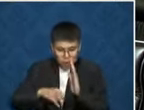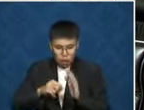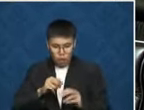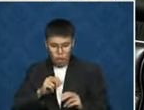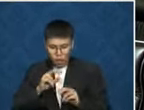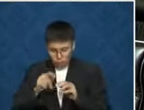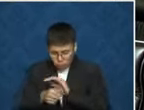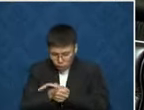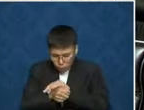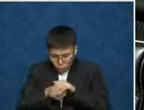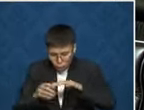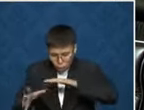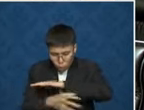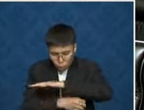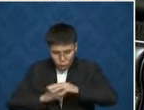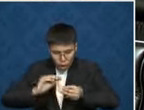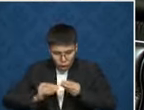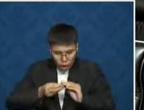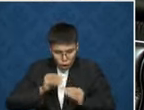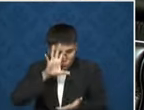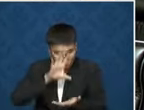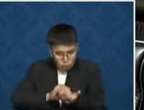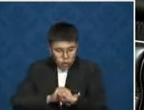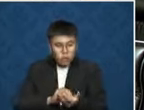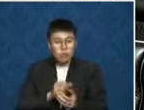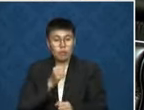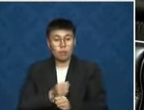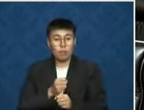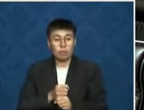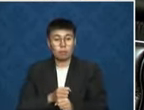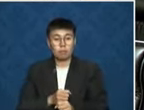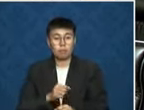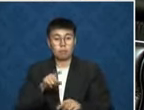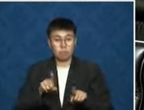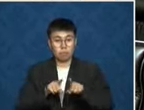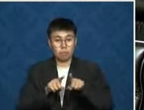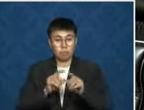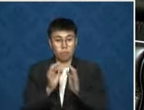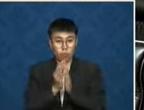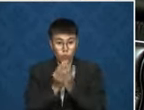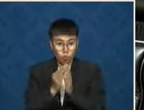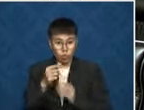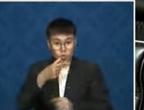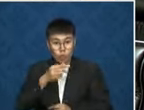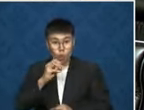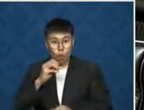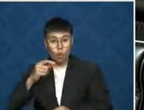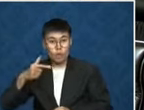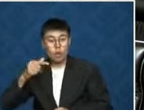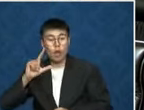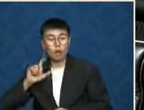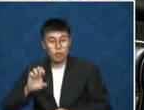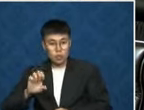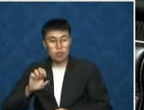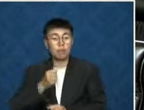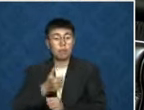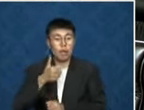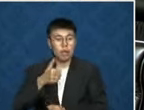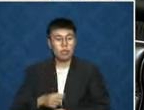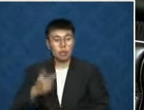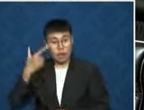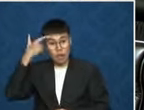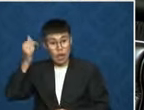ย์เนี่ยเราเองก็ไม่สามารถที่จะไปผลิต AI ได้แบบ Facebook หรือ Google ได้นะครับตราบใดที่เรายังไม่มีข้อมูลแบบเขานะครับอย่าลืมว่า AI จะ